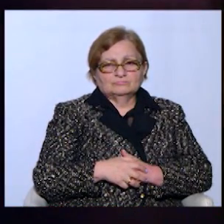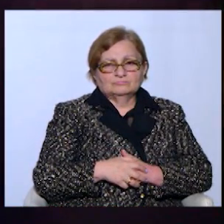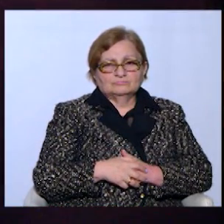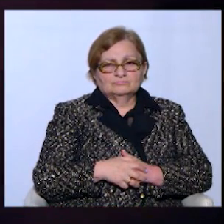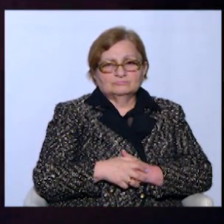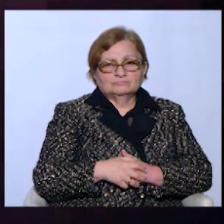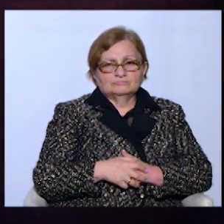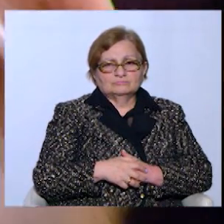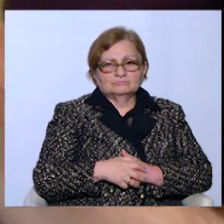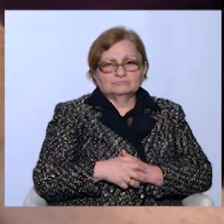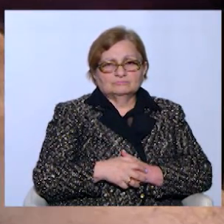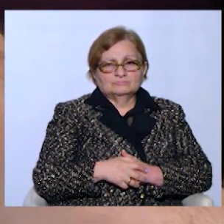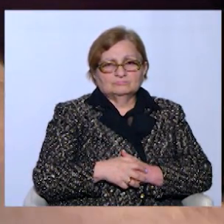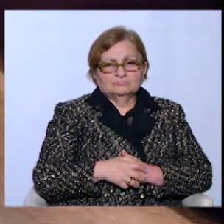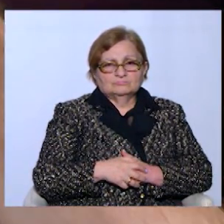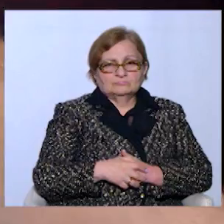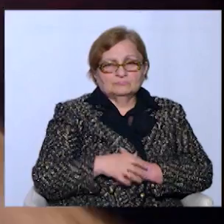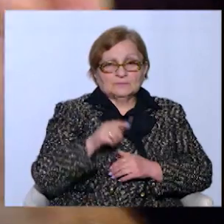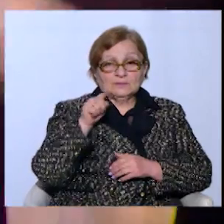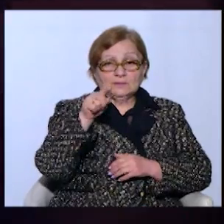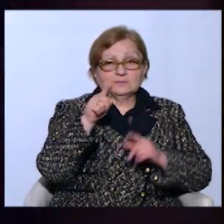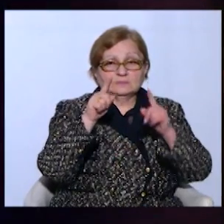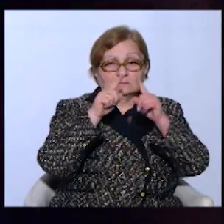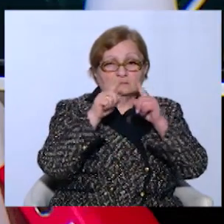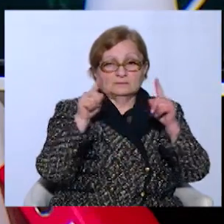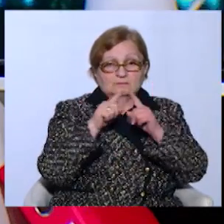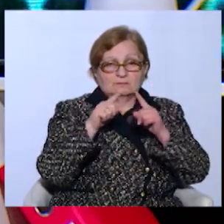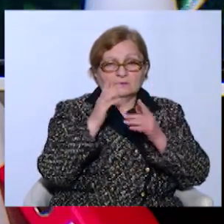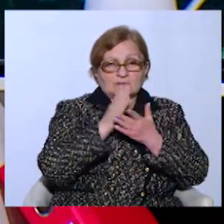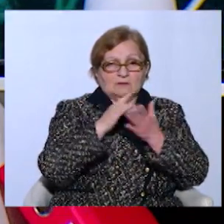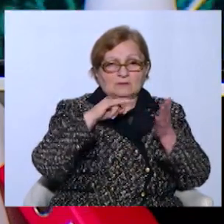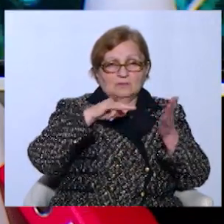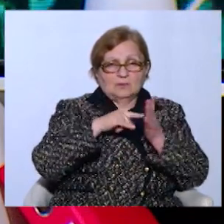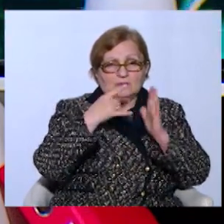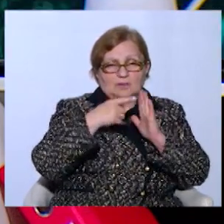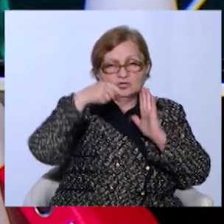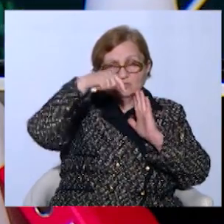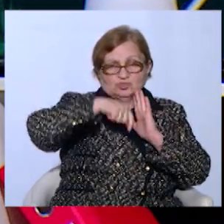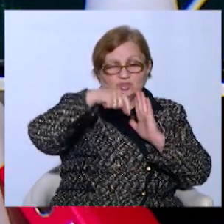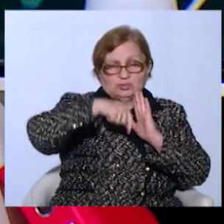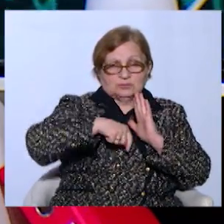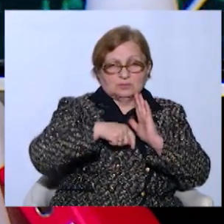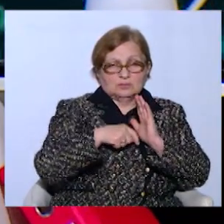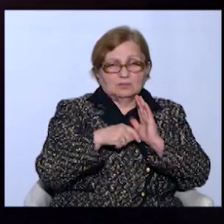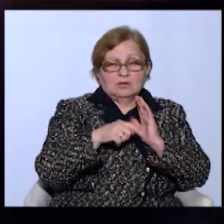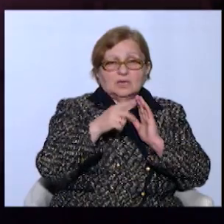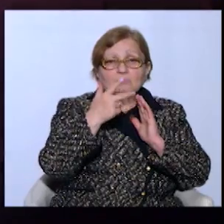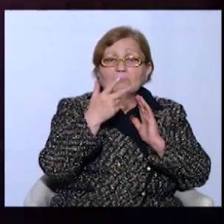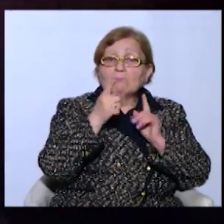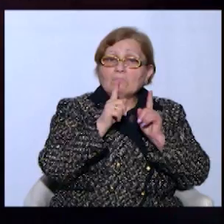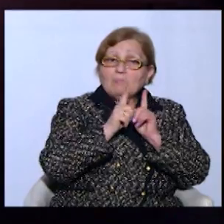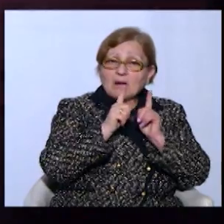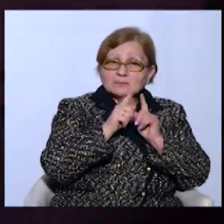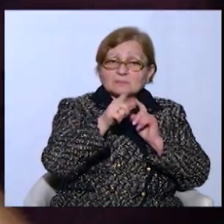ვარსკვლავს დავხატავ და მოდი ამ ვარსკვლავზე ვთქვა, ის არის ოთხ კუთხედის დიახ შიგარეში, მაგრამ არის